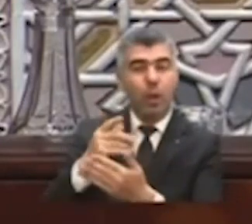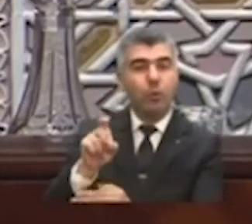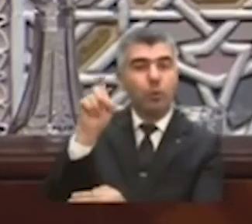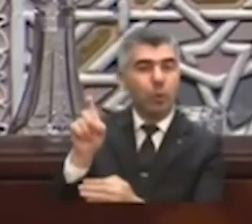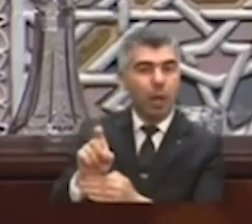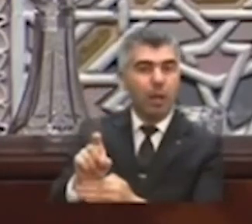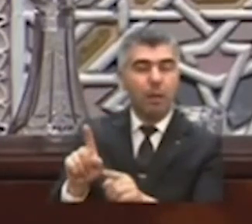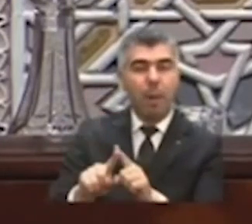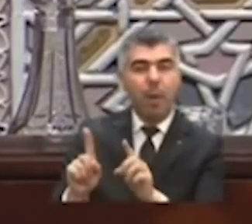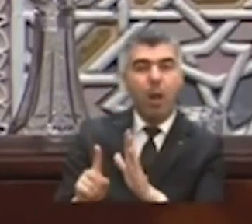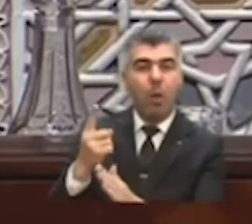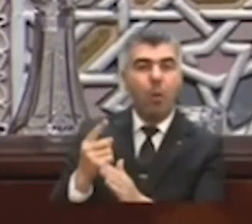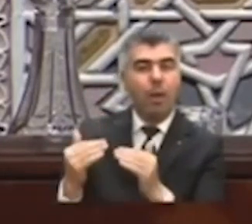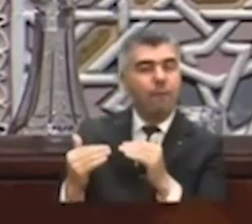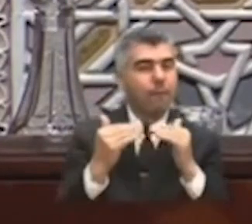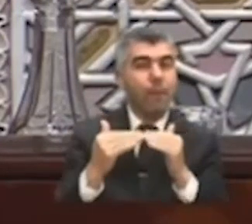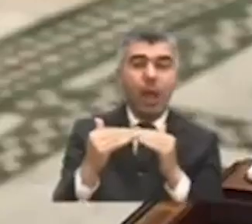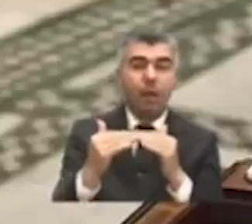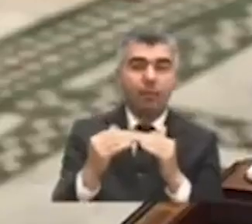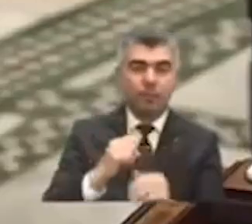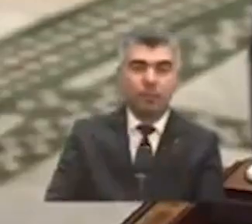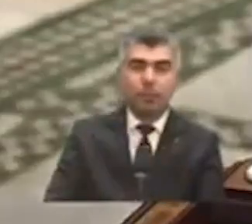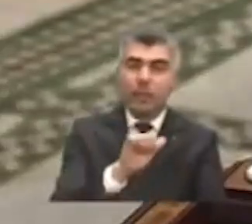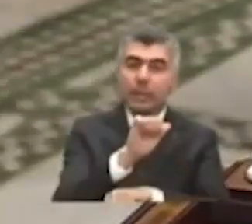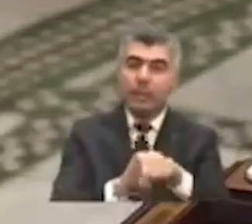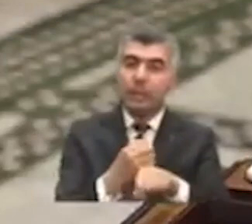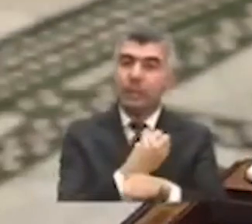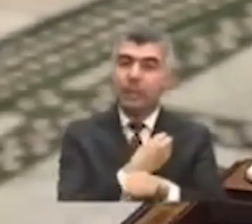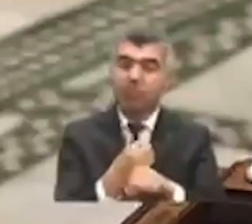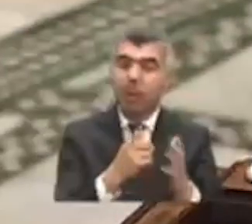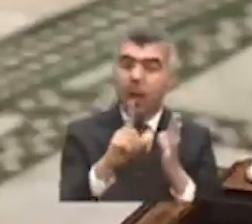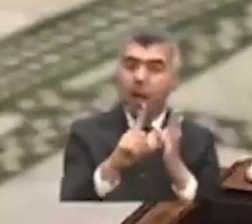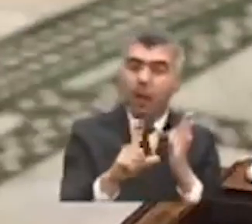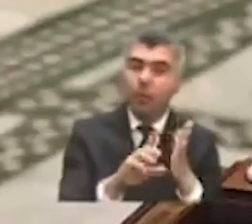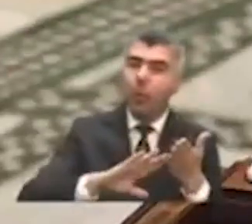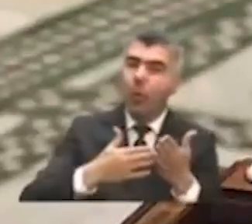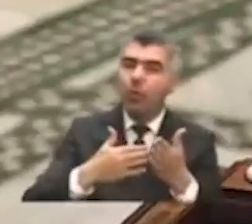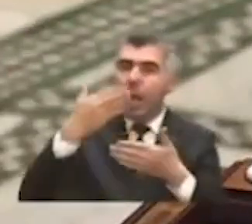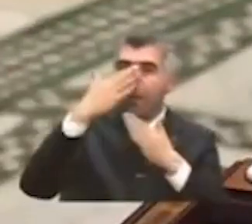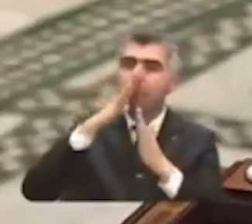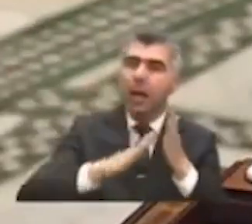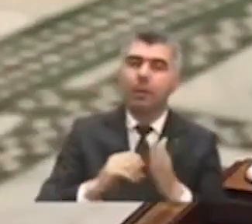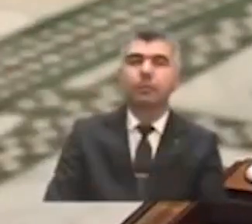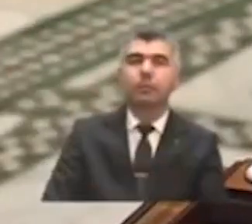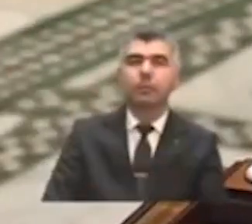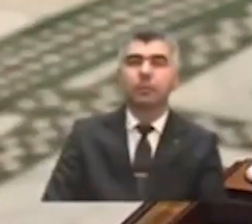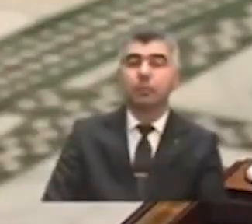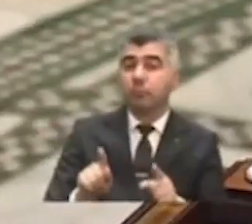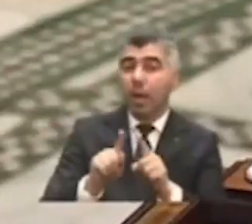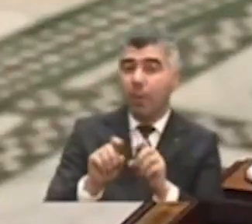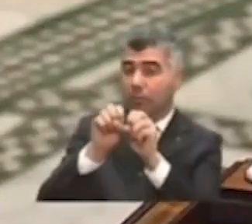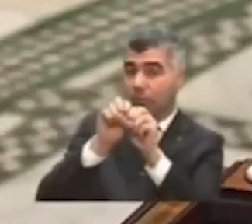باش نعرفوا بان خصنا نتفقوا على واحد المساله، التغطيه الصحيه اليوم الترسانه القانونيه كتغطي جميع المغاربه. في اطار هذه التغطيه